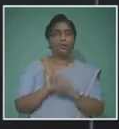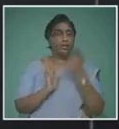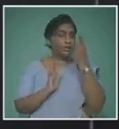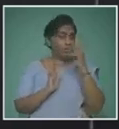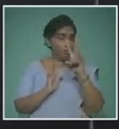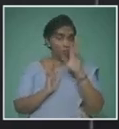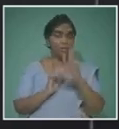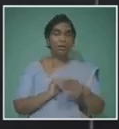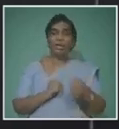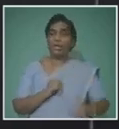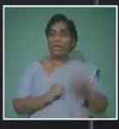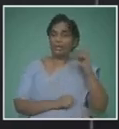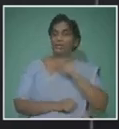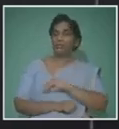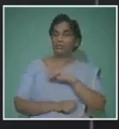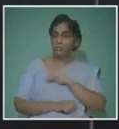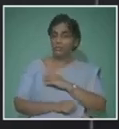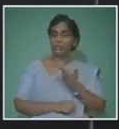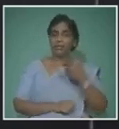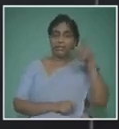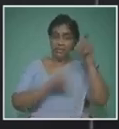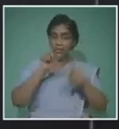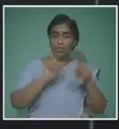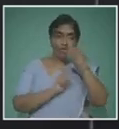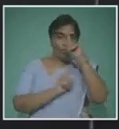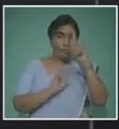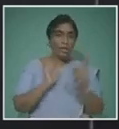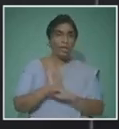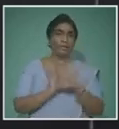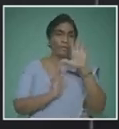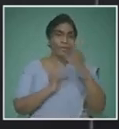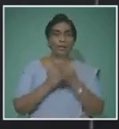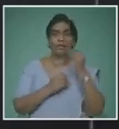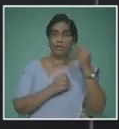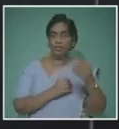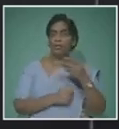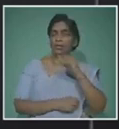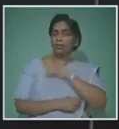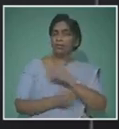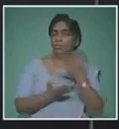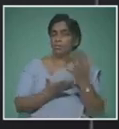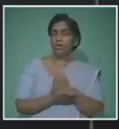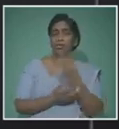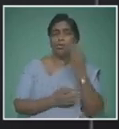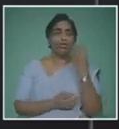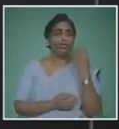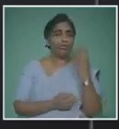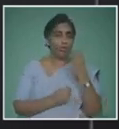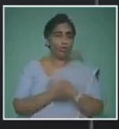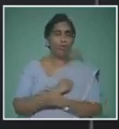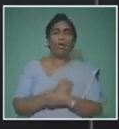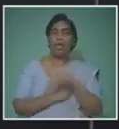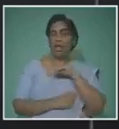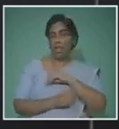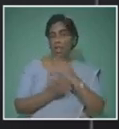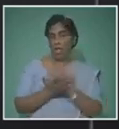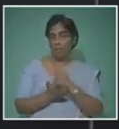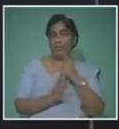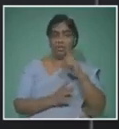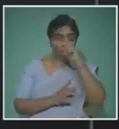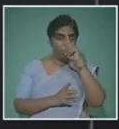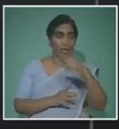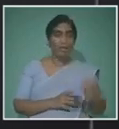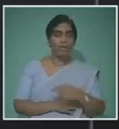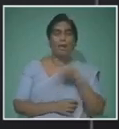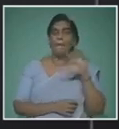ආසන්න ත්‍රිවිල් රට රීදුරු මහත්මරුන්ට සතියකට ලීටර් 5ක් දීලා ඔවුන්ට අම්බ කරන්න පුළුවන් රුපියල් 3000යි ලාභය සතියටම. ඒකට